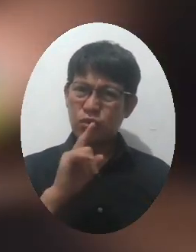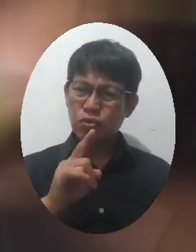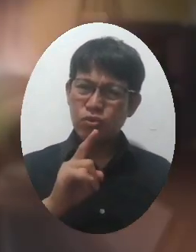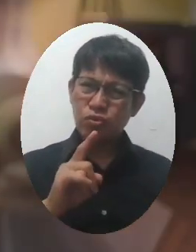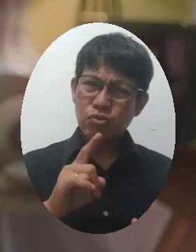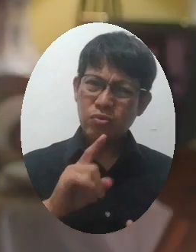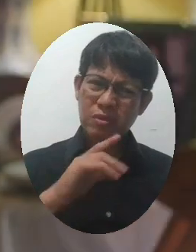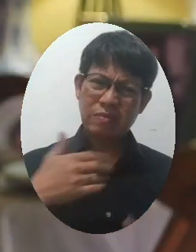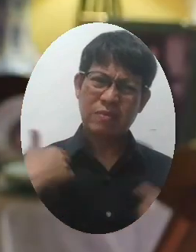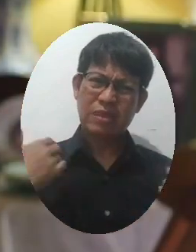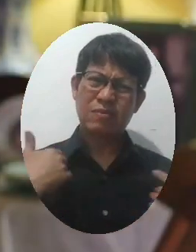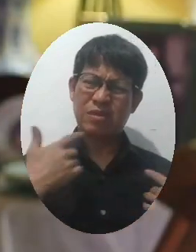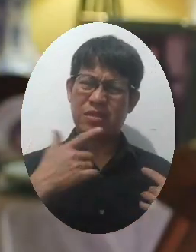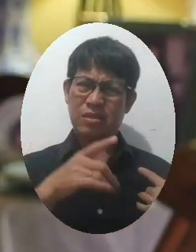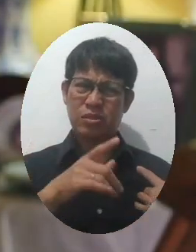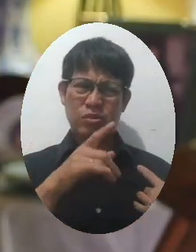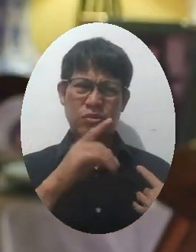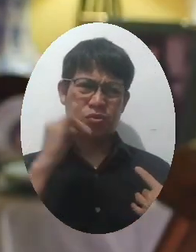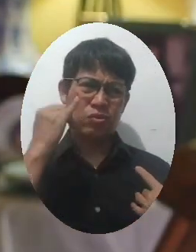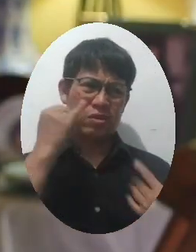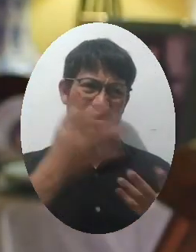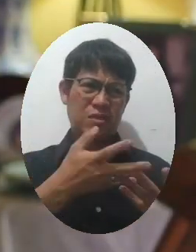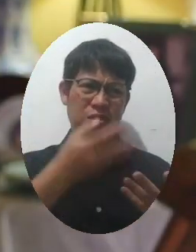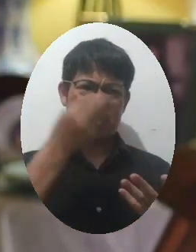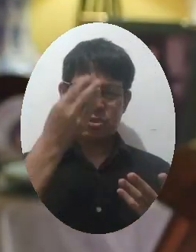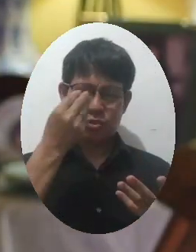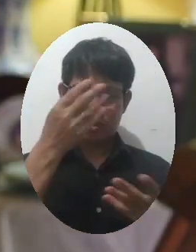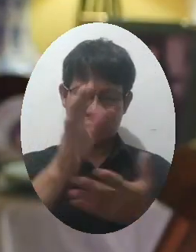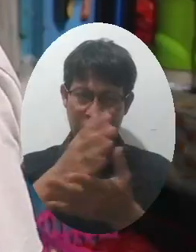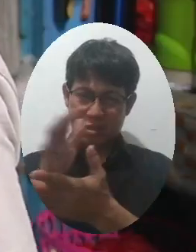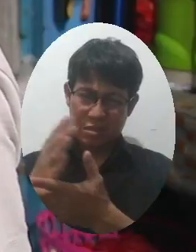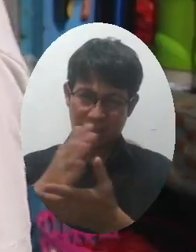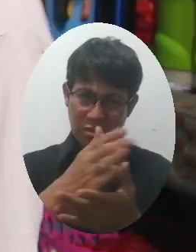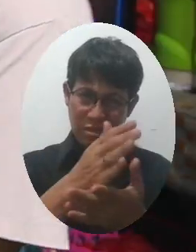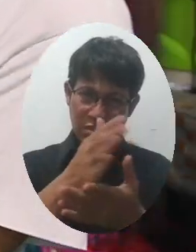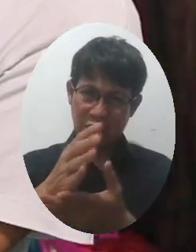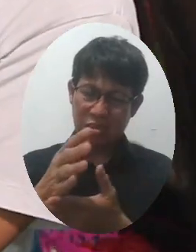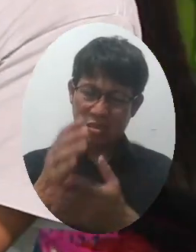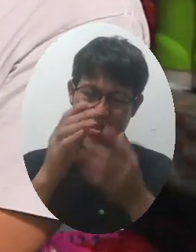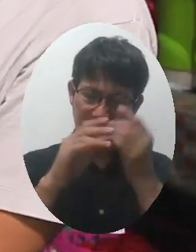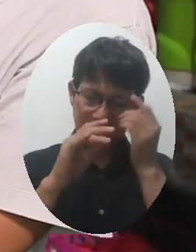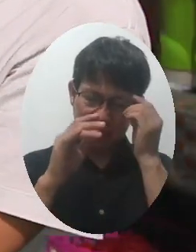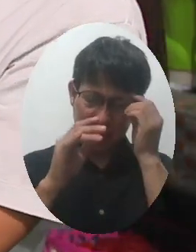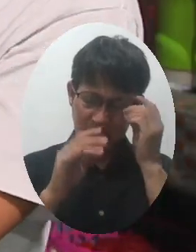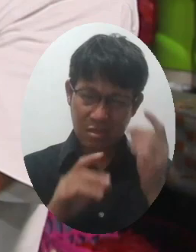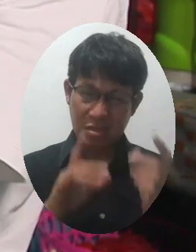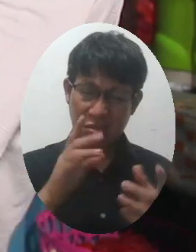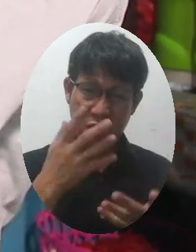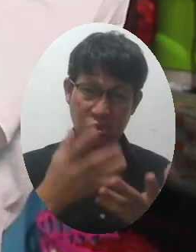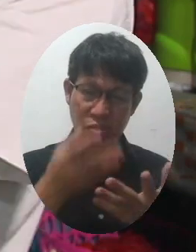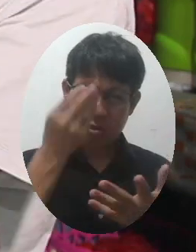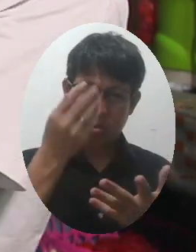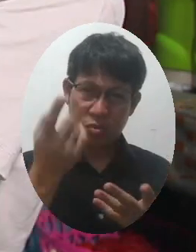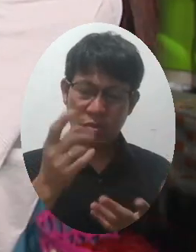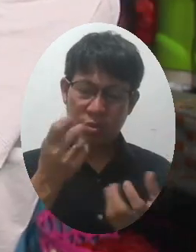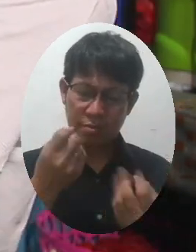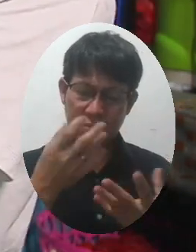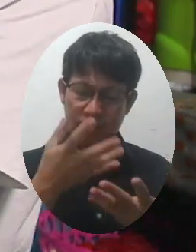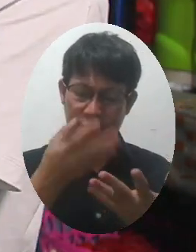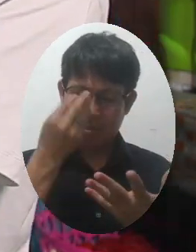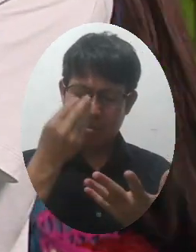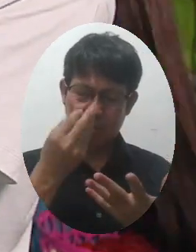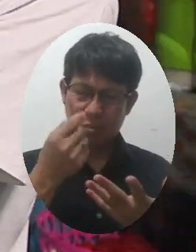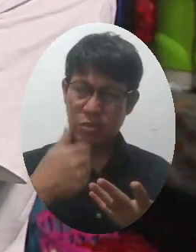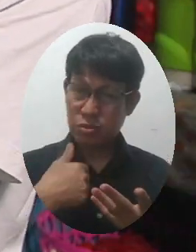Sa murang edad ni Julian, marami siya natutunan na maaaring ibahagi sa atin. Ang natutunan ko po eh,